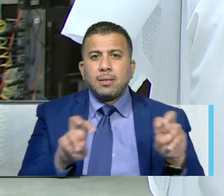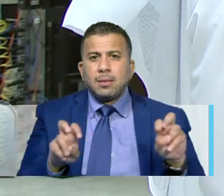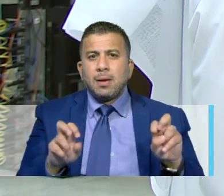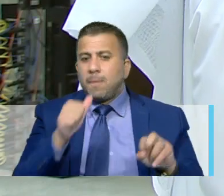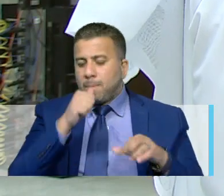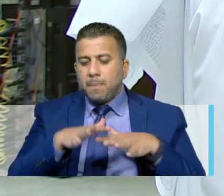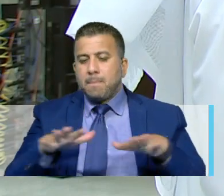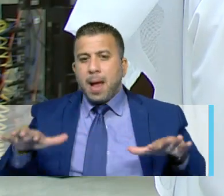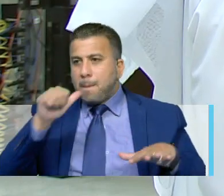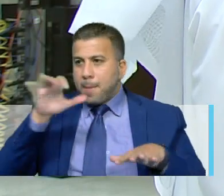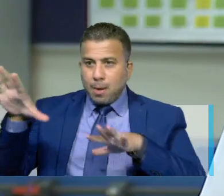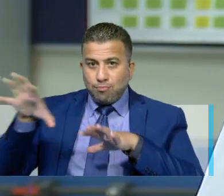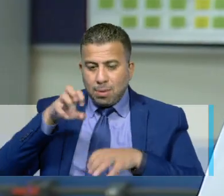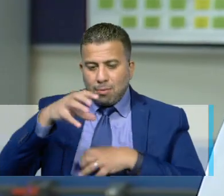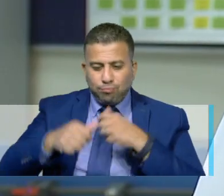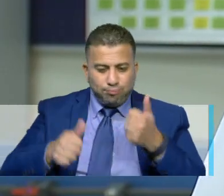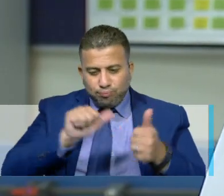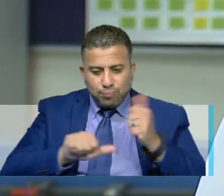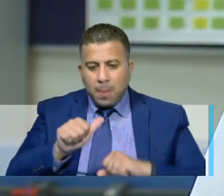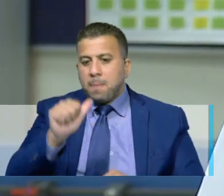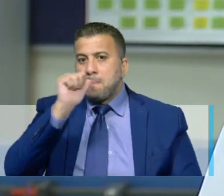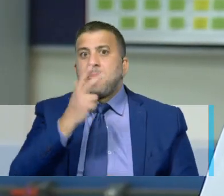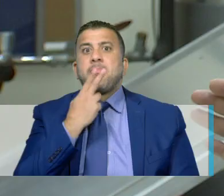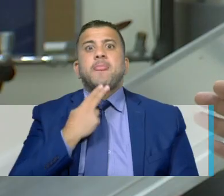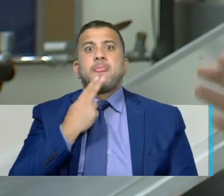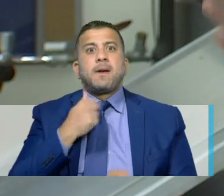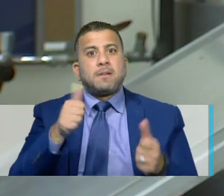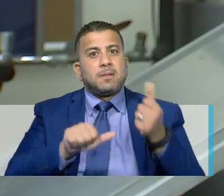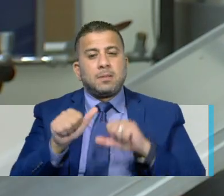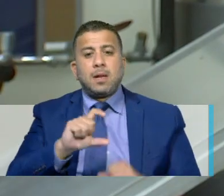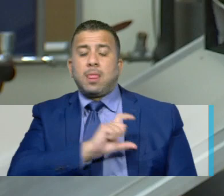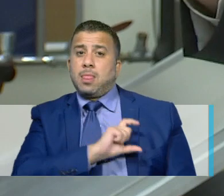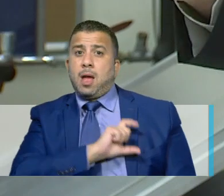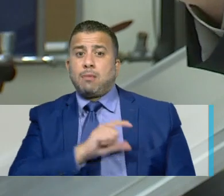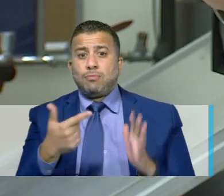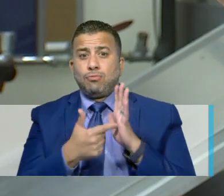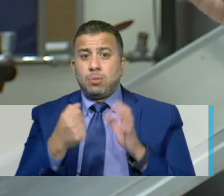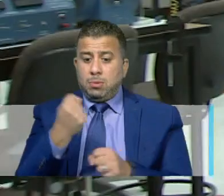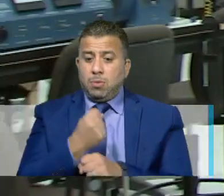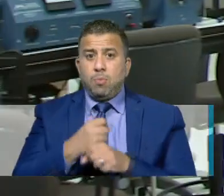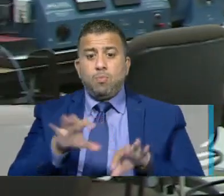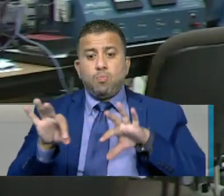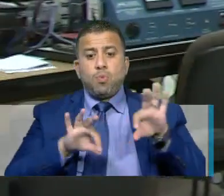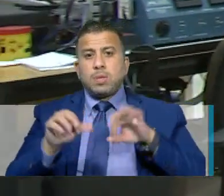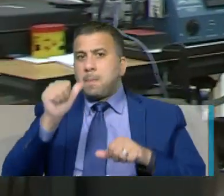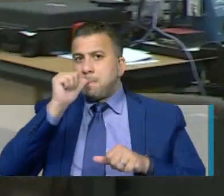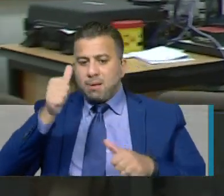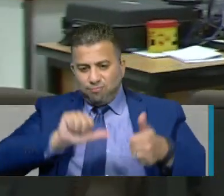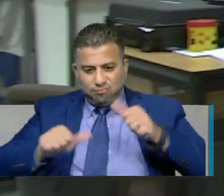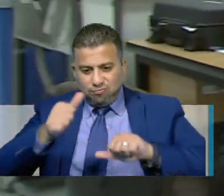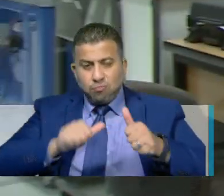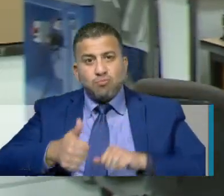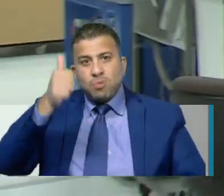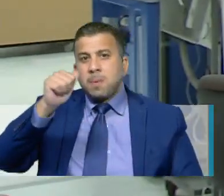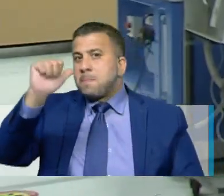البحار. تخصص هندسي جديد يتاح للطلبة للحصول على مهنة مهندس تحلية متخصص